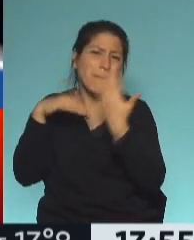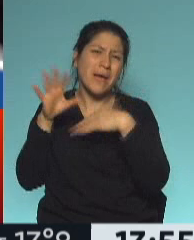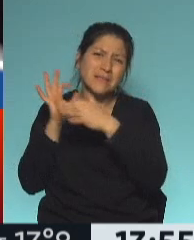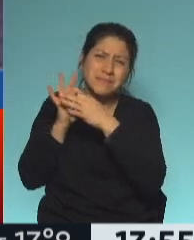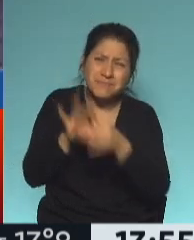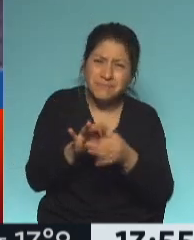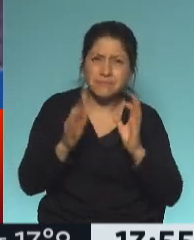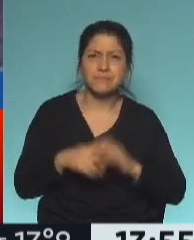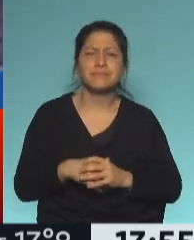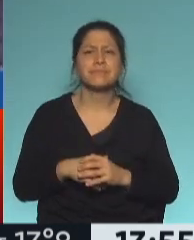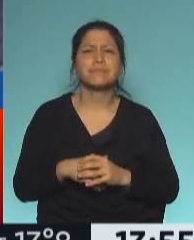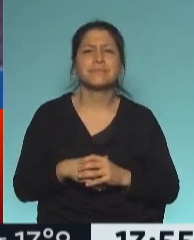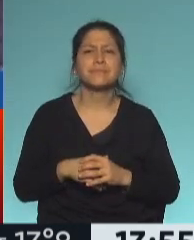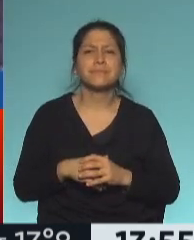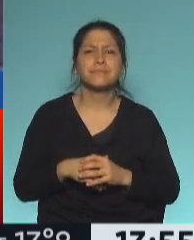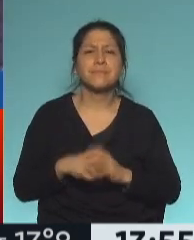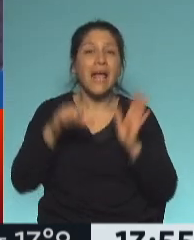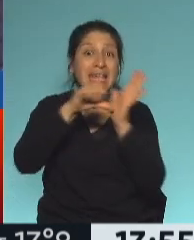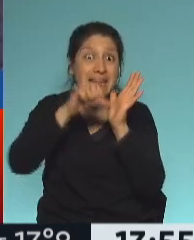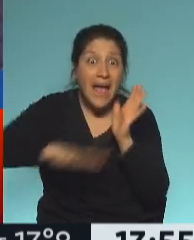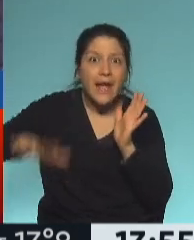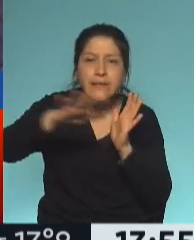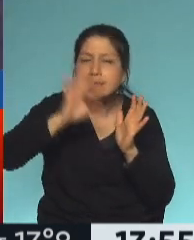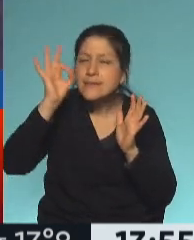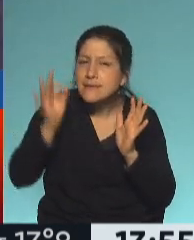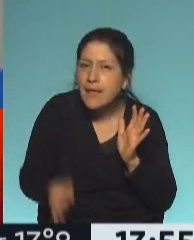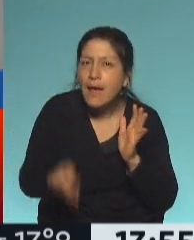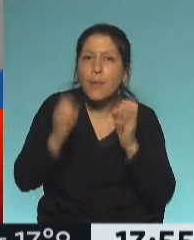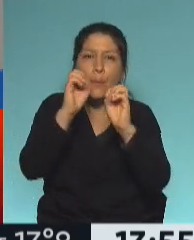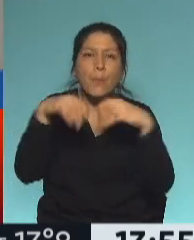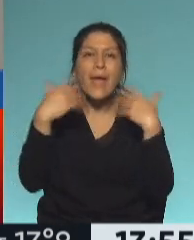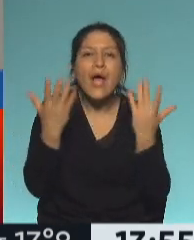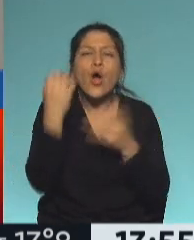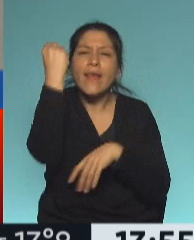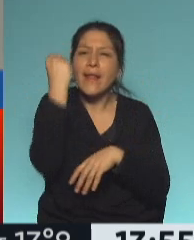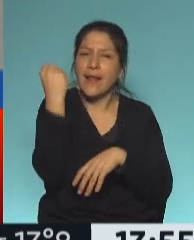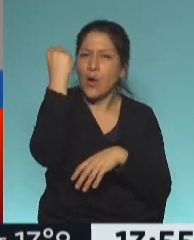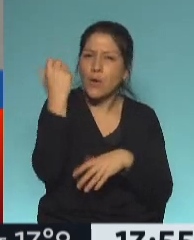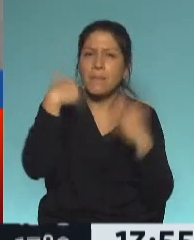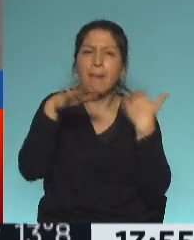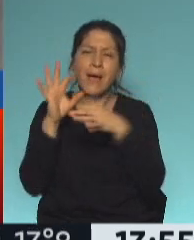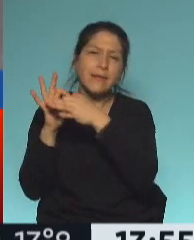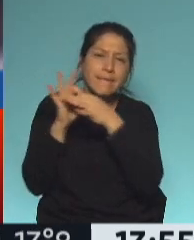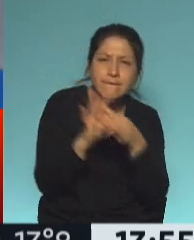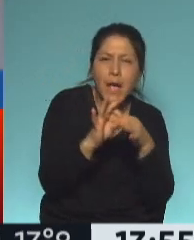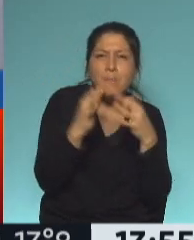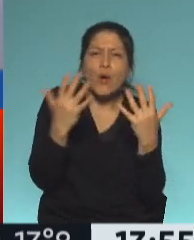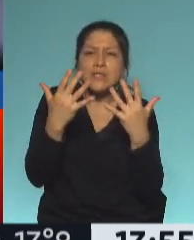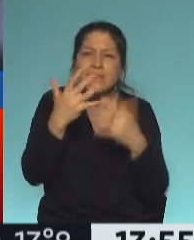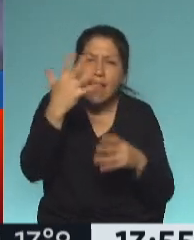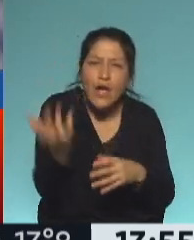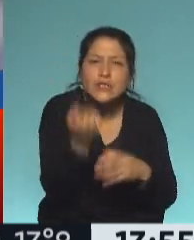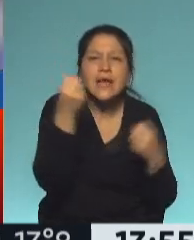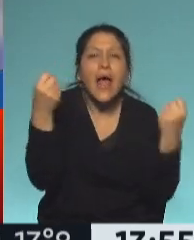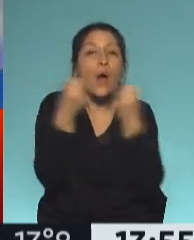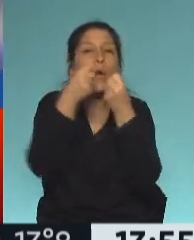وجود دارد. Los iraníes saben que una eventual mejora de la economía está ligada a la posibilidad de alcanzar un nuevo